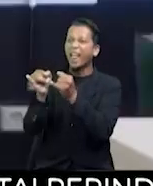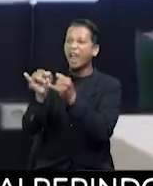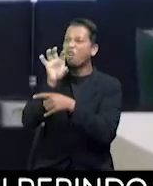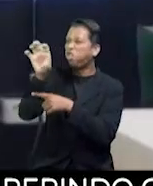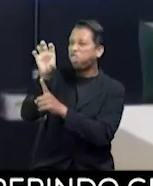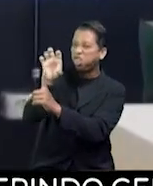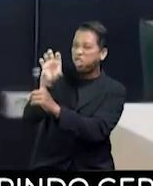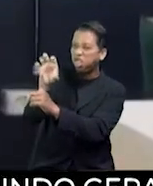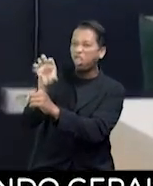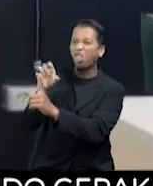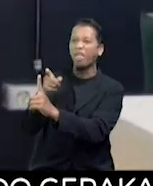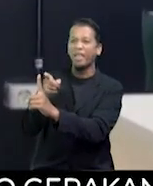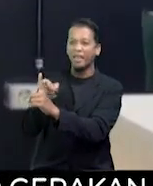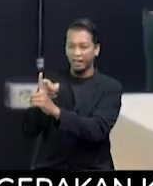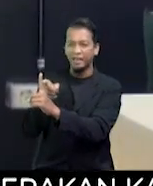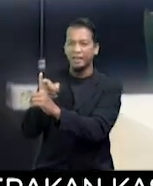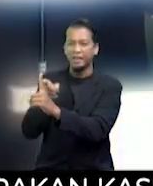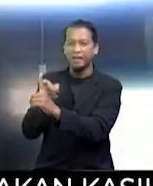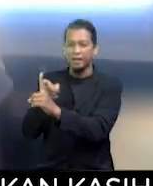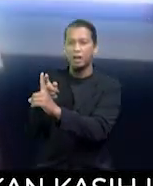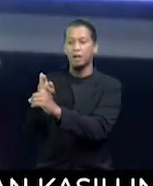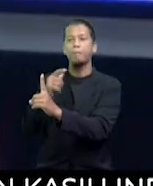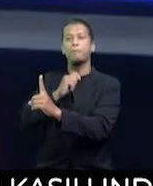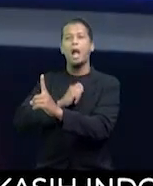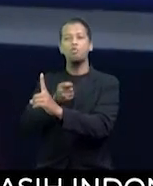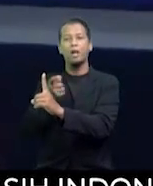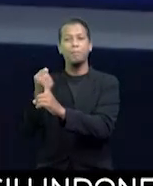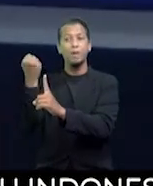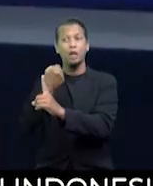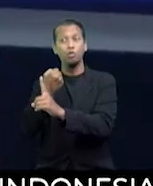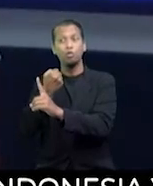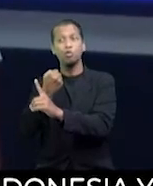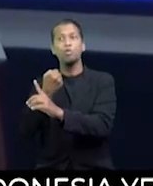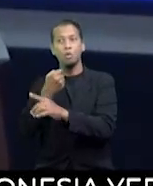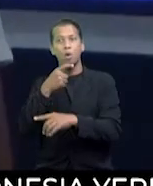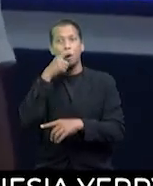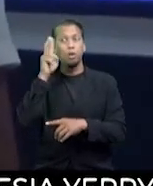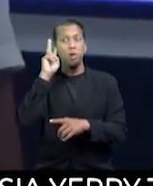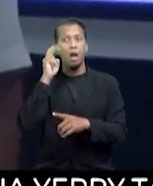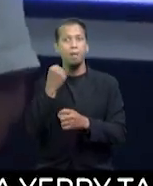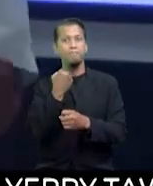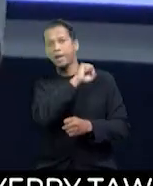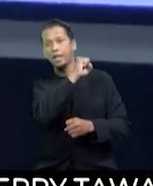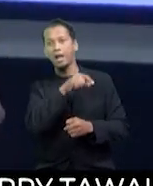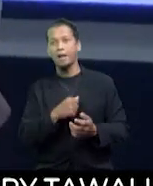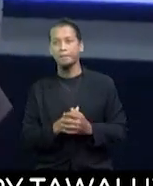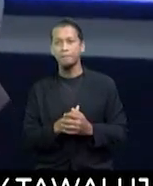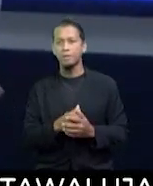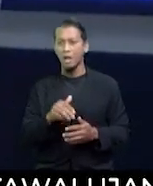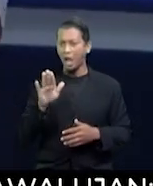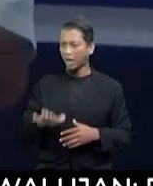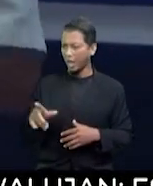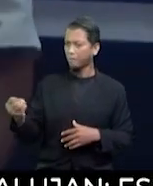pengakuan pelaku ini dibantah oleh orang tua korban. Anak saya katanya ada kata-kata kasar. Itu tidak